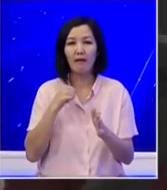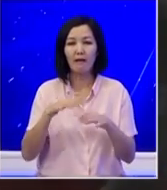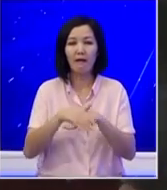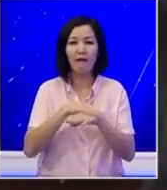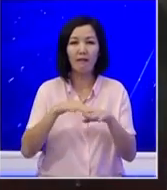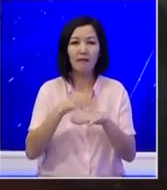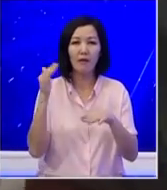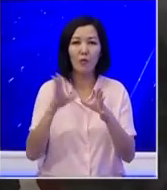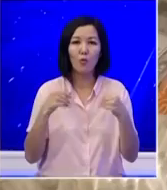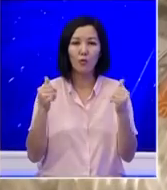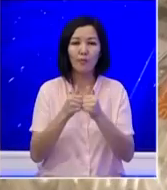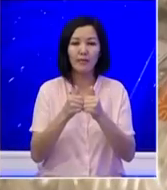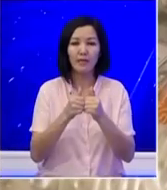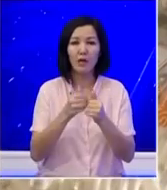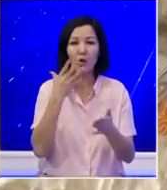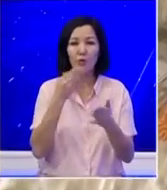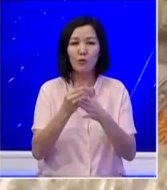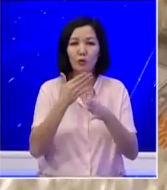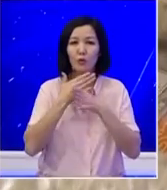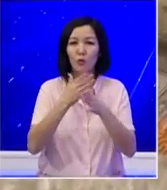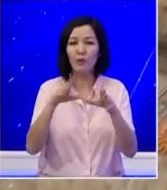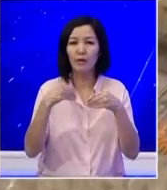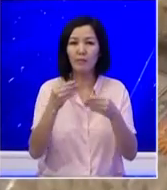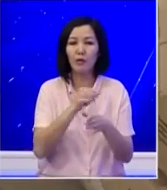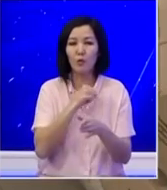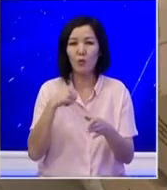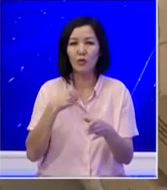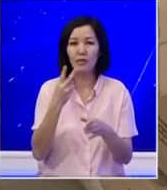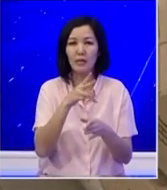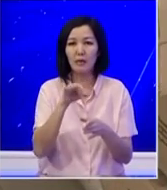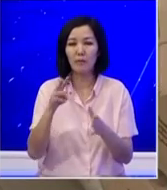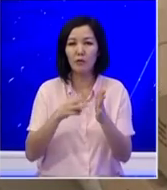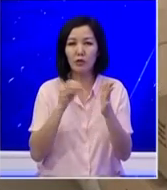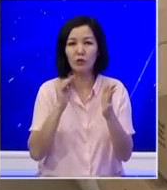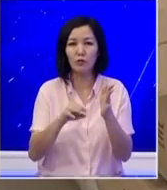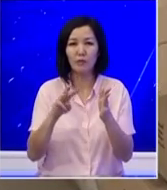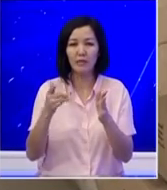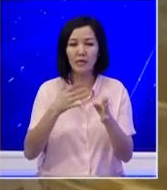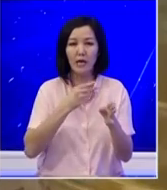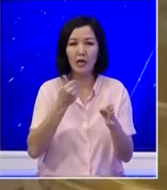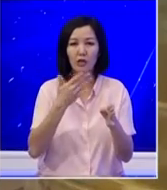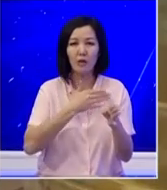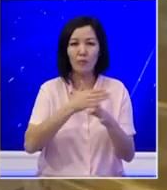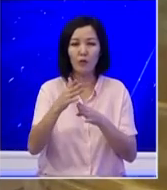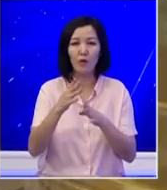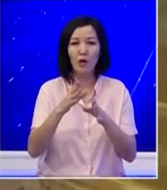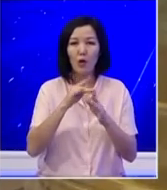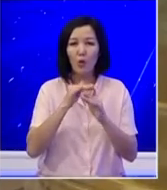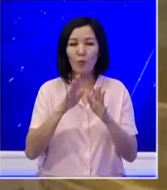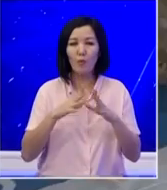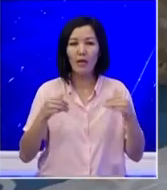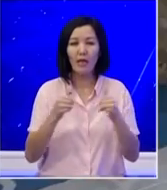Жомарт қайырымды кәсіпкер екенін көрсетті. Жеке өз қалтасынан 2 миллион 800 мың теңге қаржысын шығарып, көпбалалы аналар